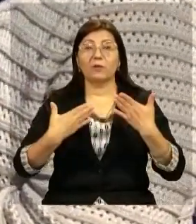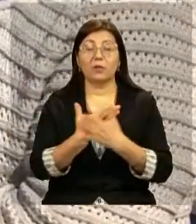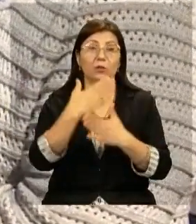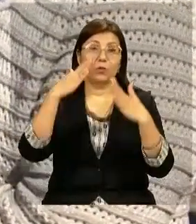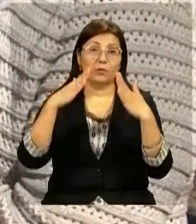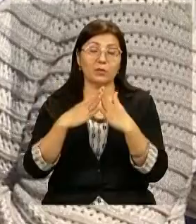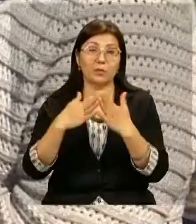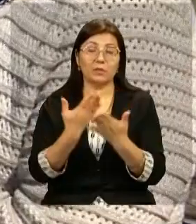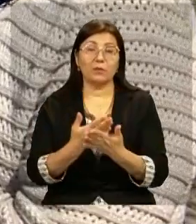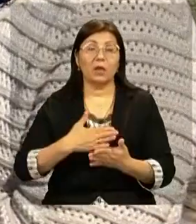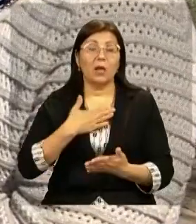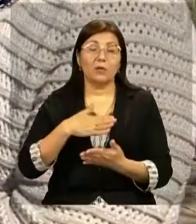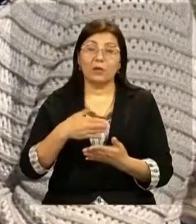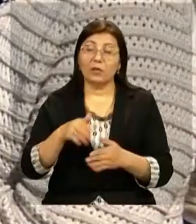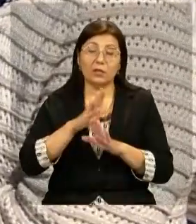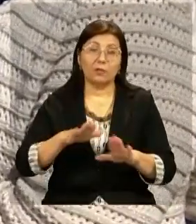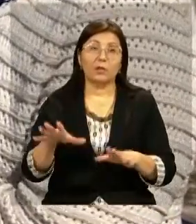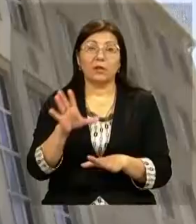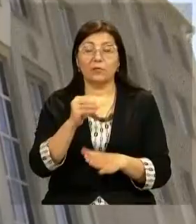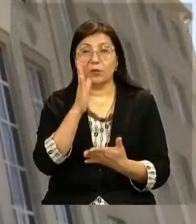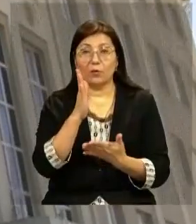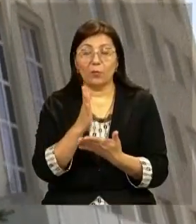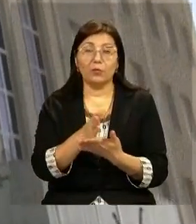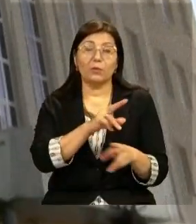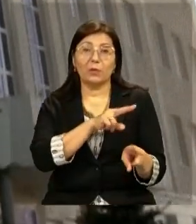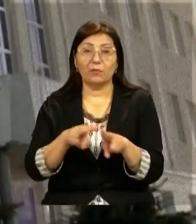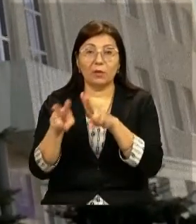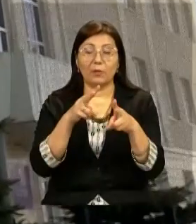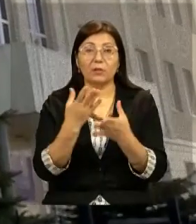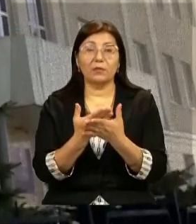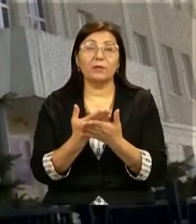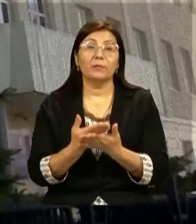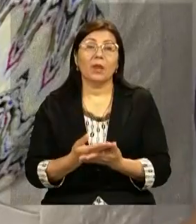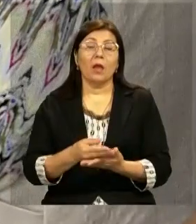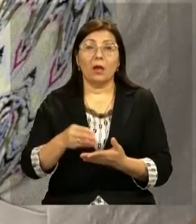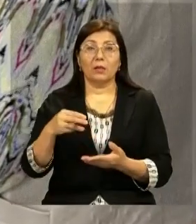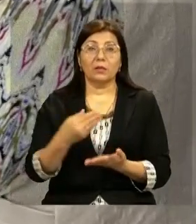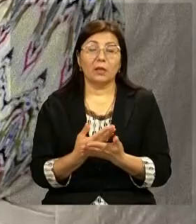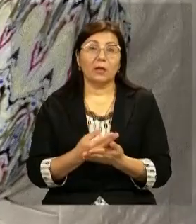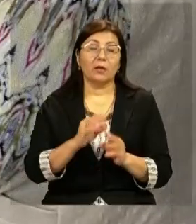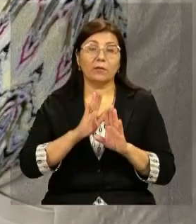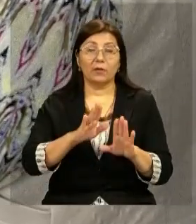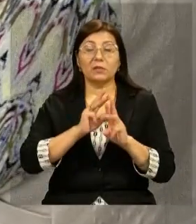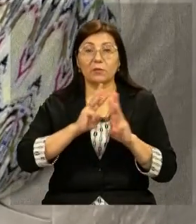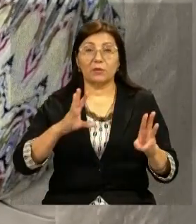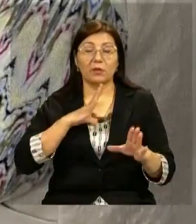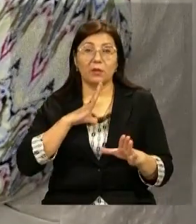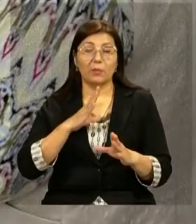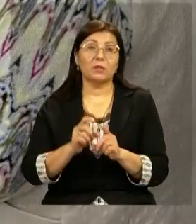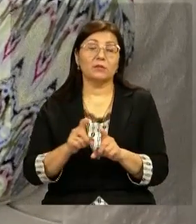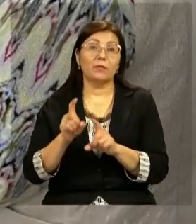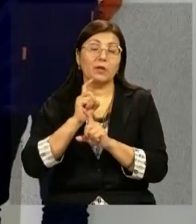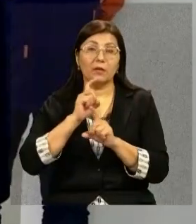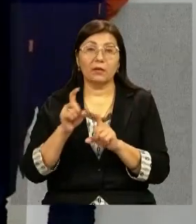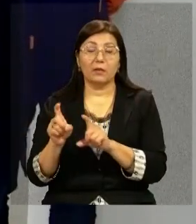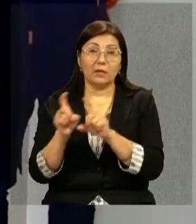аварийным. Переживать не стоит, без внимания никто не останется. Также вице-премьер посетил пункт временного размещения пострадавших от паводка, который разместился в корпусе университета